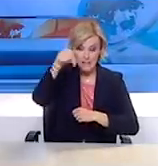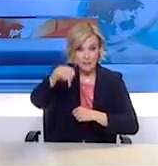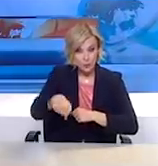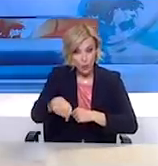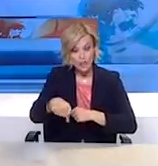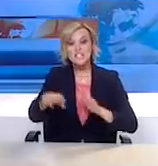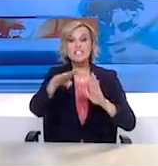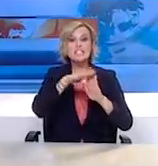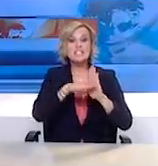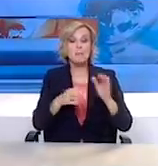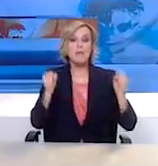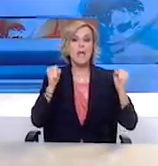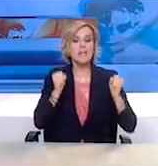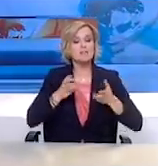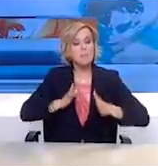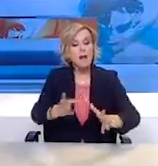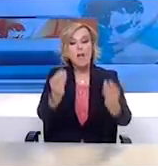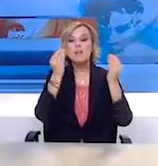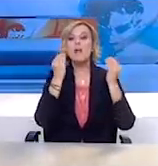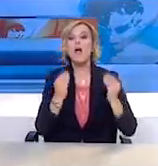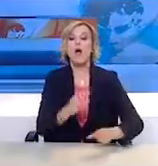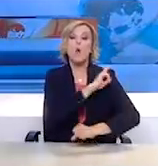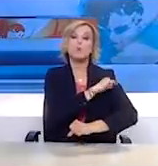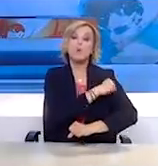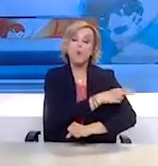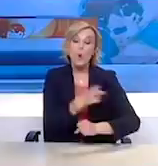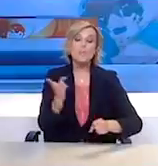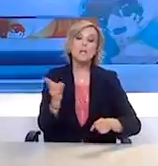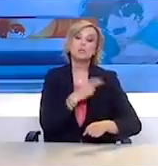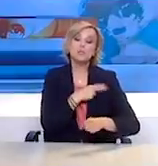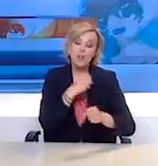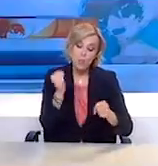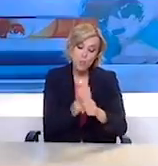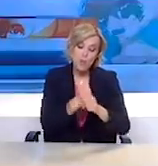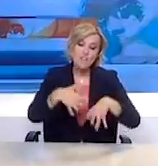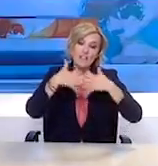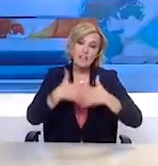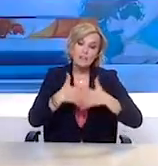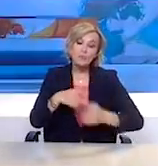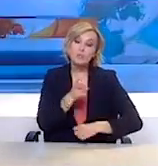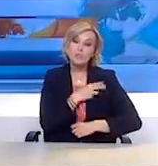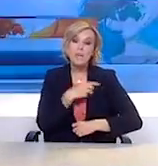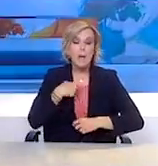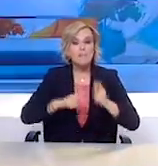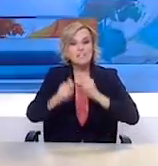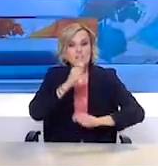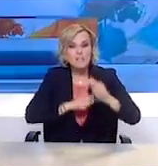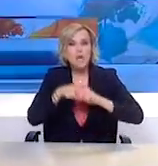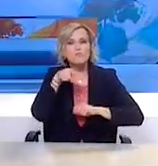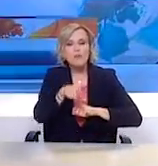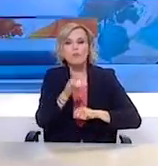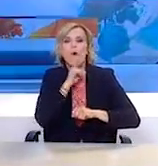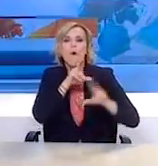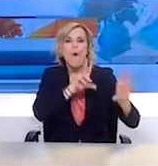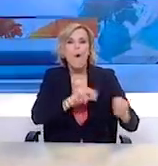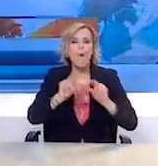κορονοϊού έχουμε το σύστημα υγείας θα συνεχίσει να λειτουργεί. Και δημιουργούμε αυτή την παρακαταθήκη